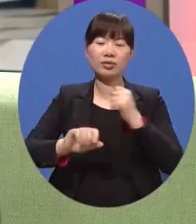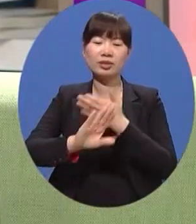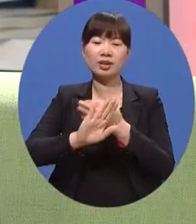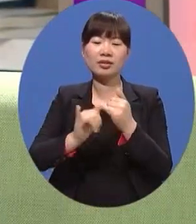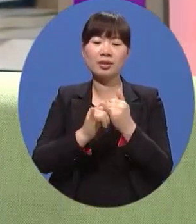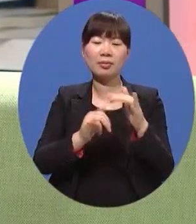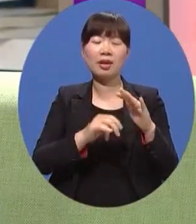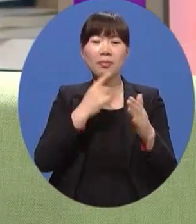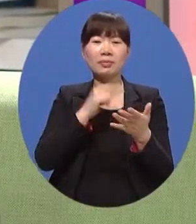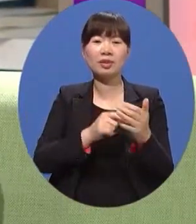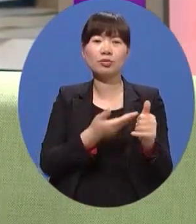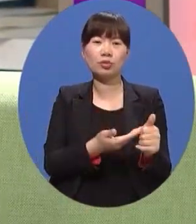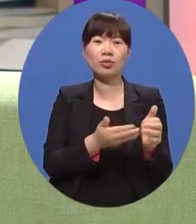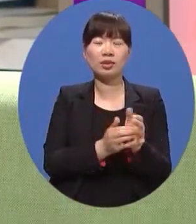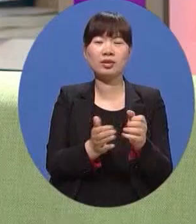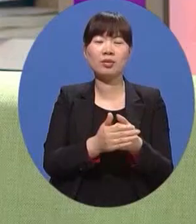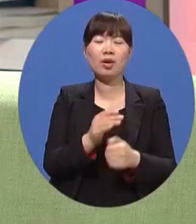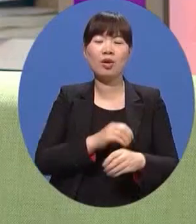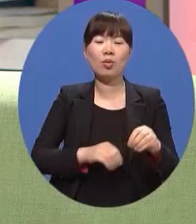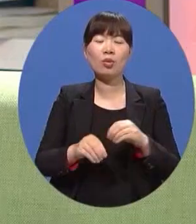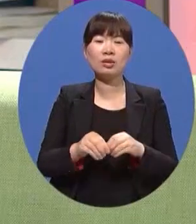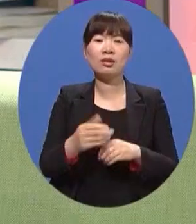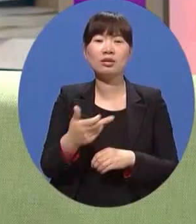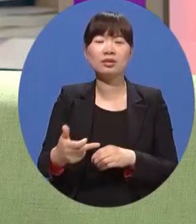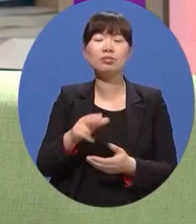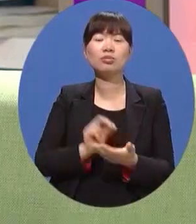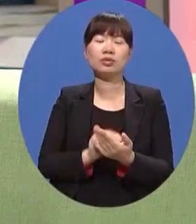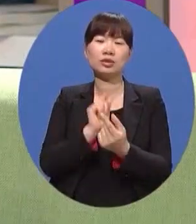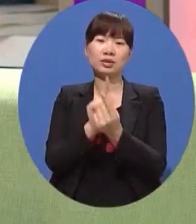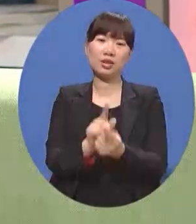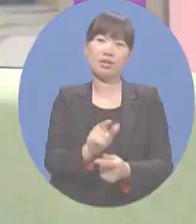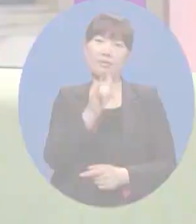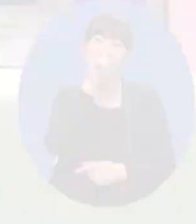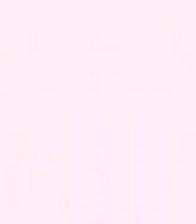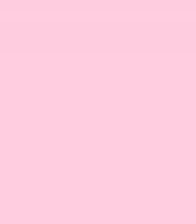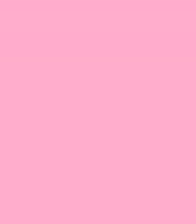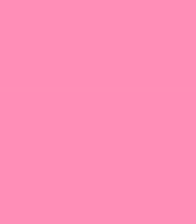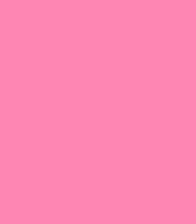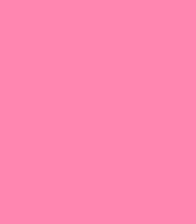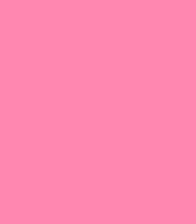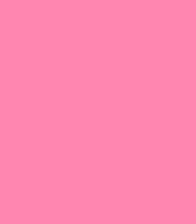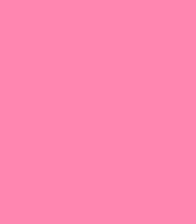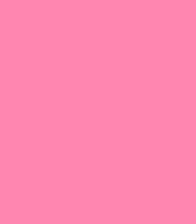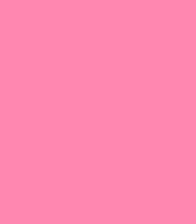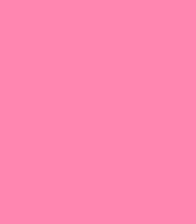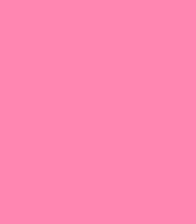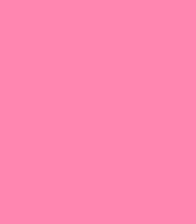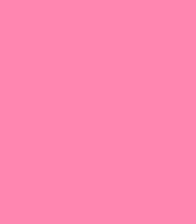좀 피해주는 행동 나타나기 때문에 그때 더 오히려 큰 문제가 될 수가 있다는 뜻이죠.